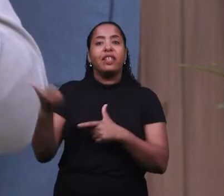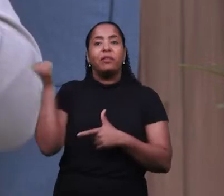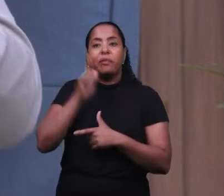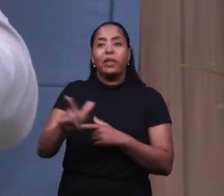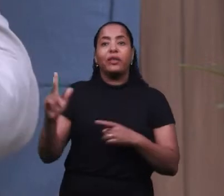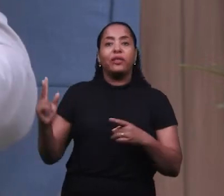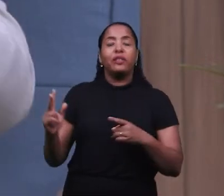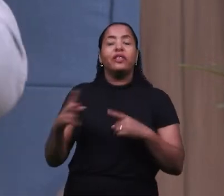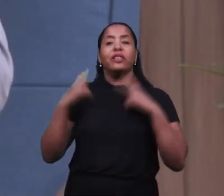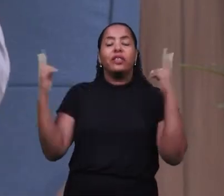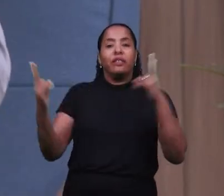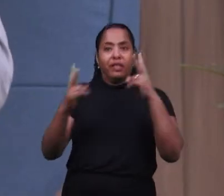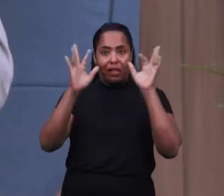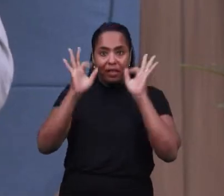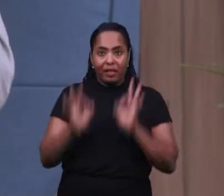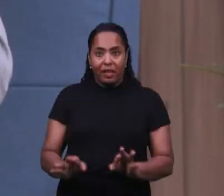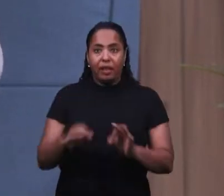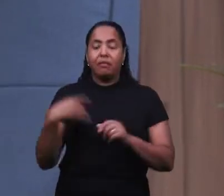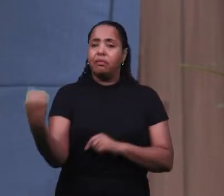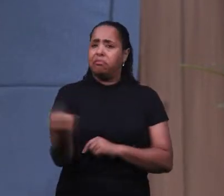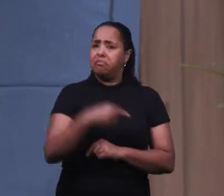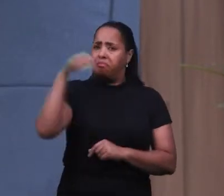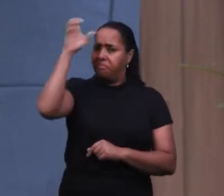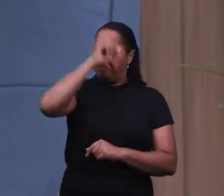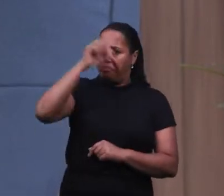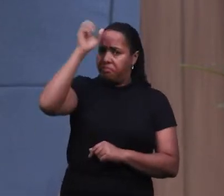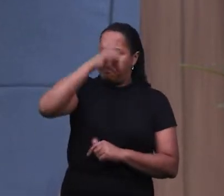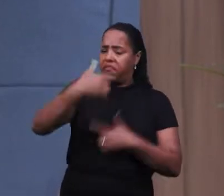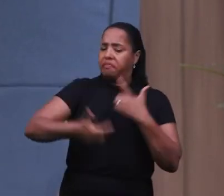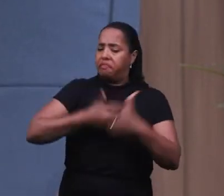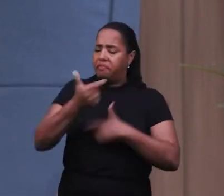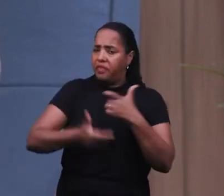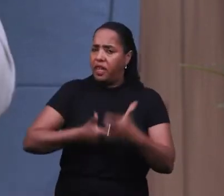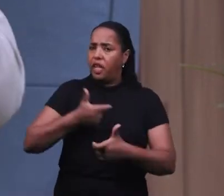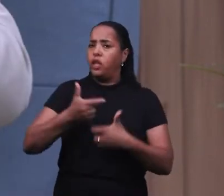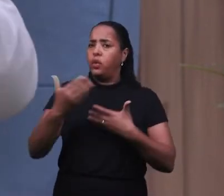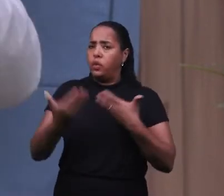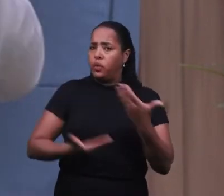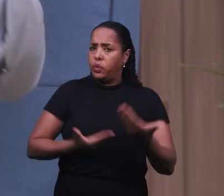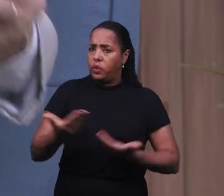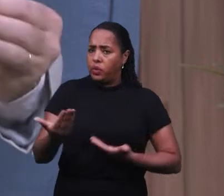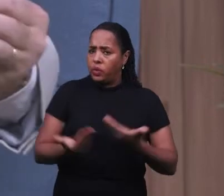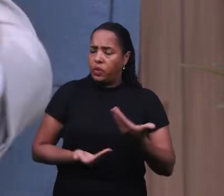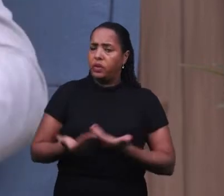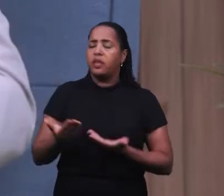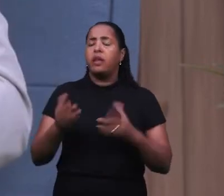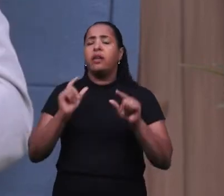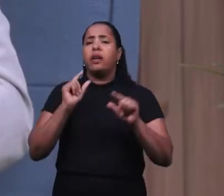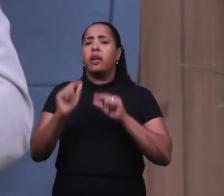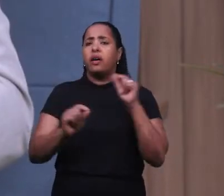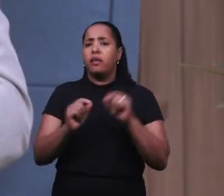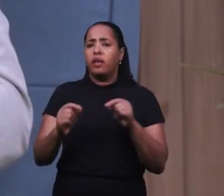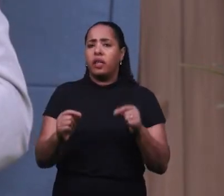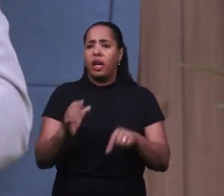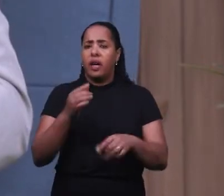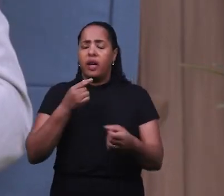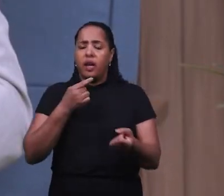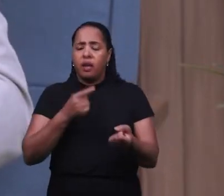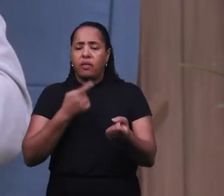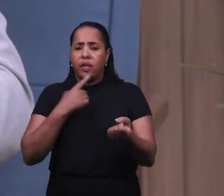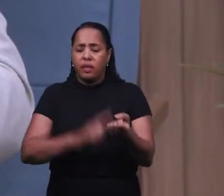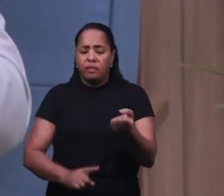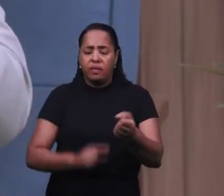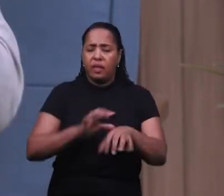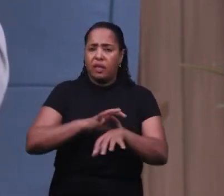euh, vers un aspect que pour qu'on puisse vaincre, il faut se battre. Et nous apprenons ici que la bataille du chrétien